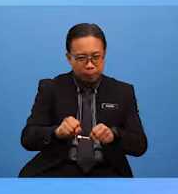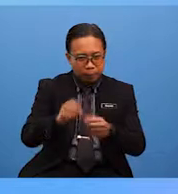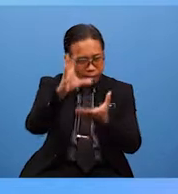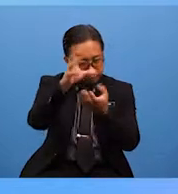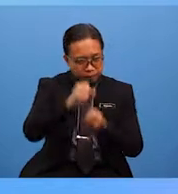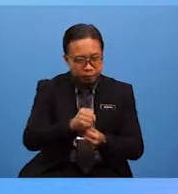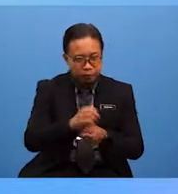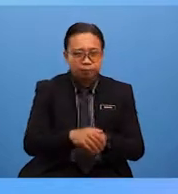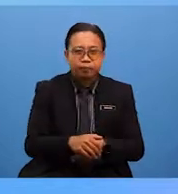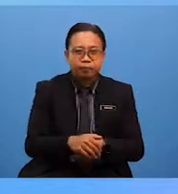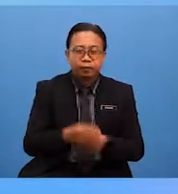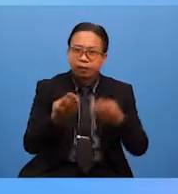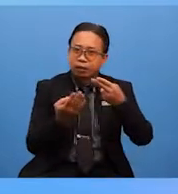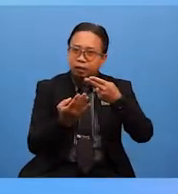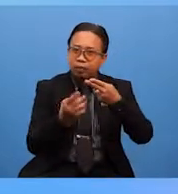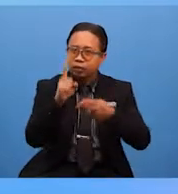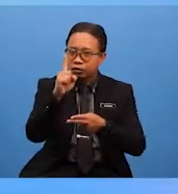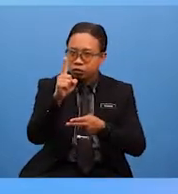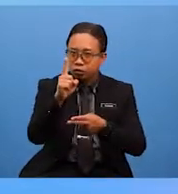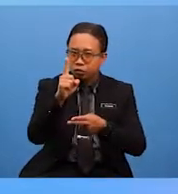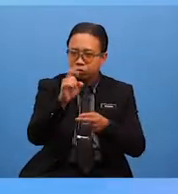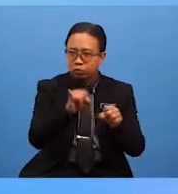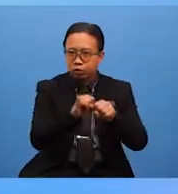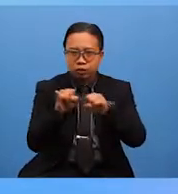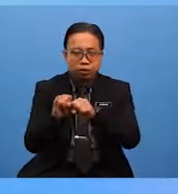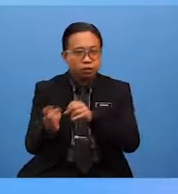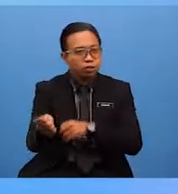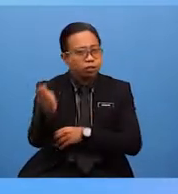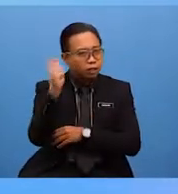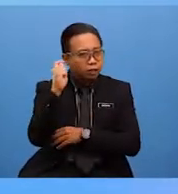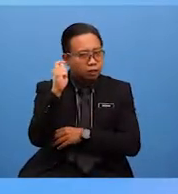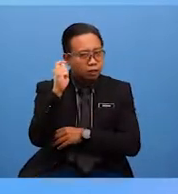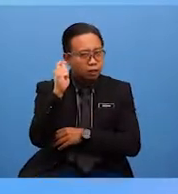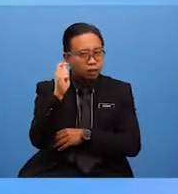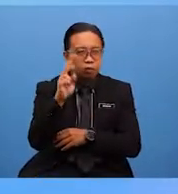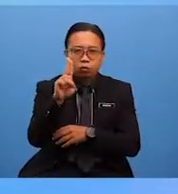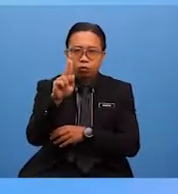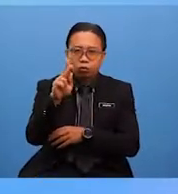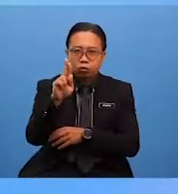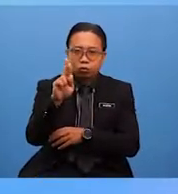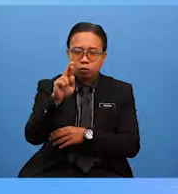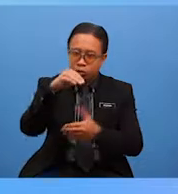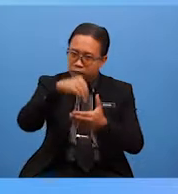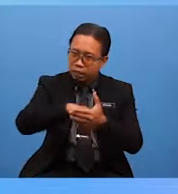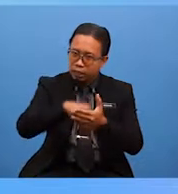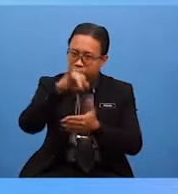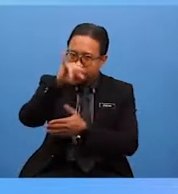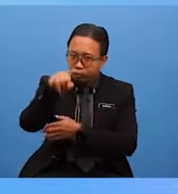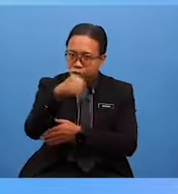Habel merupakan sejenis tenaga dan diukur dalam Jun Jul